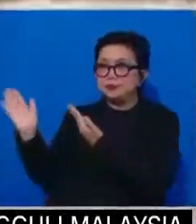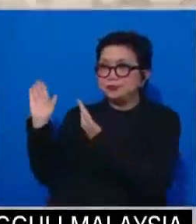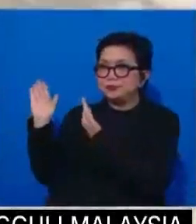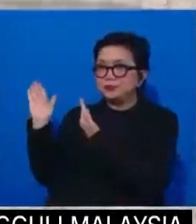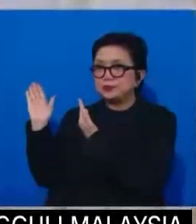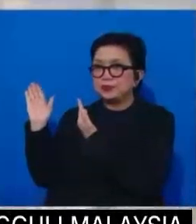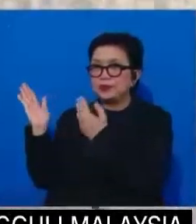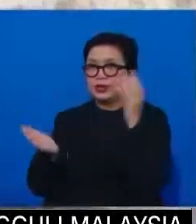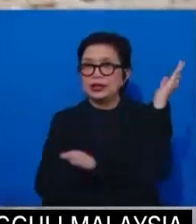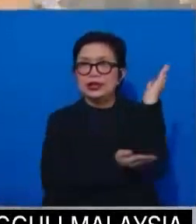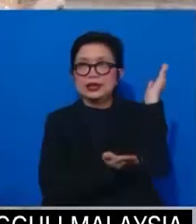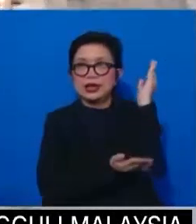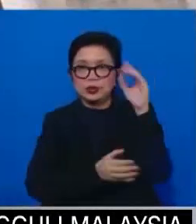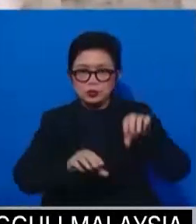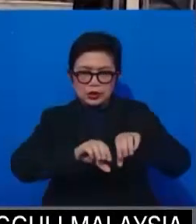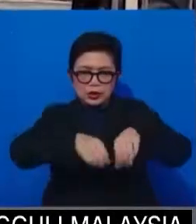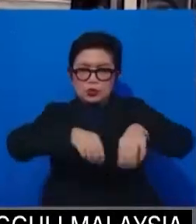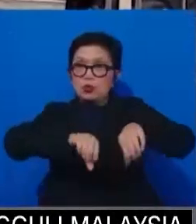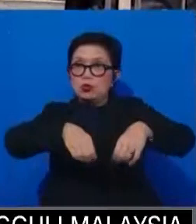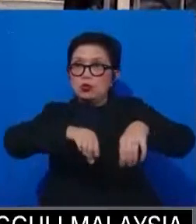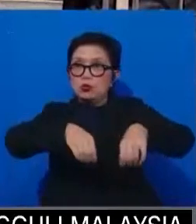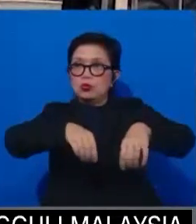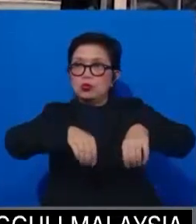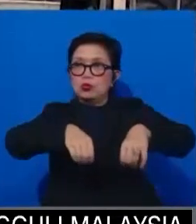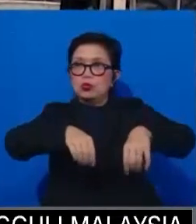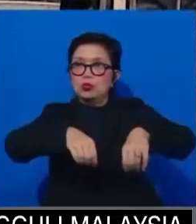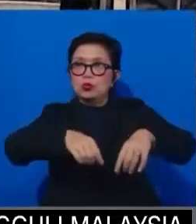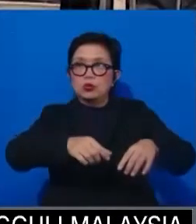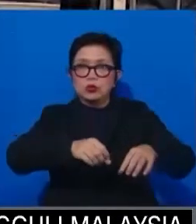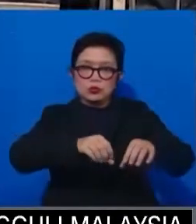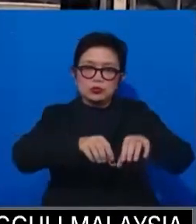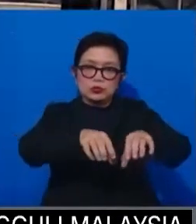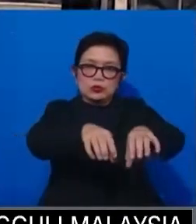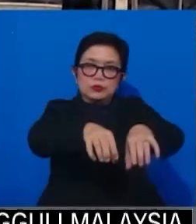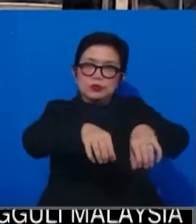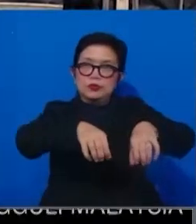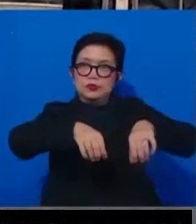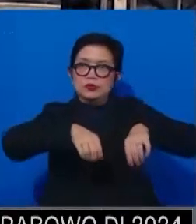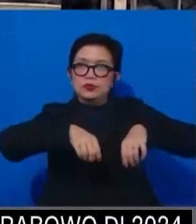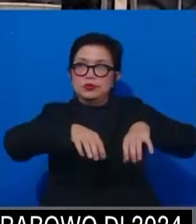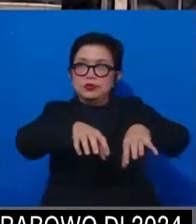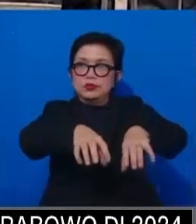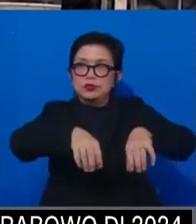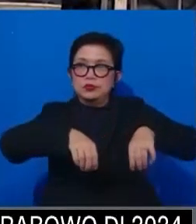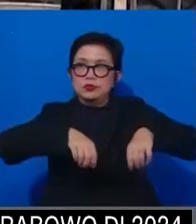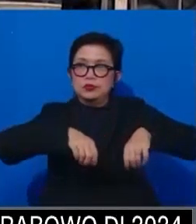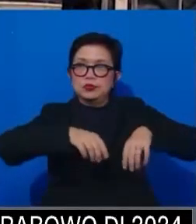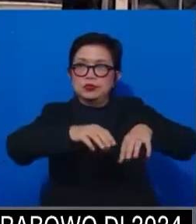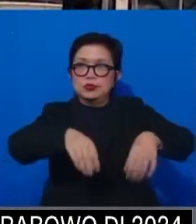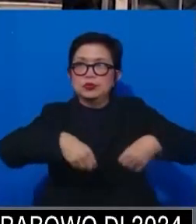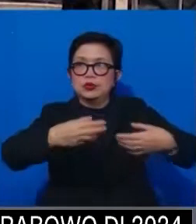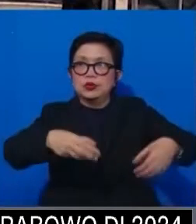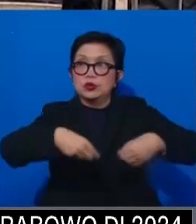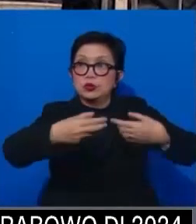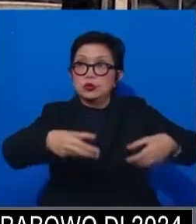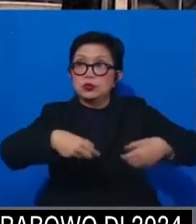seberat 50 kg. Slender ya, bukannya slender jalan tapi slender... apa,